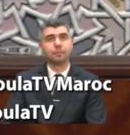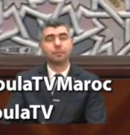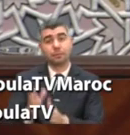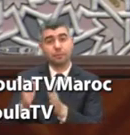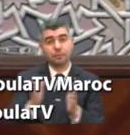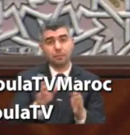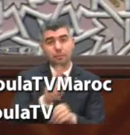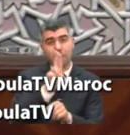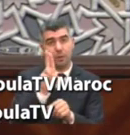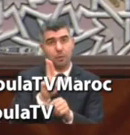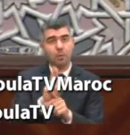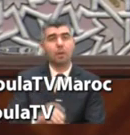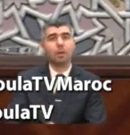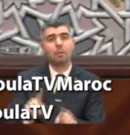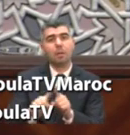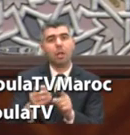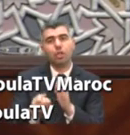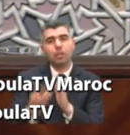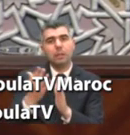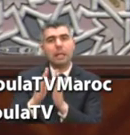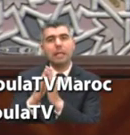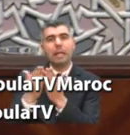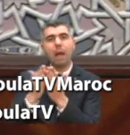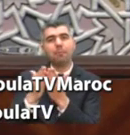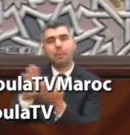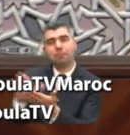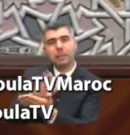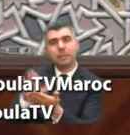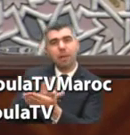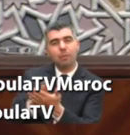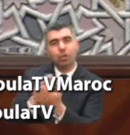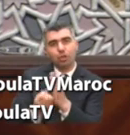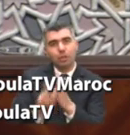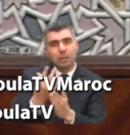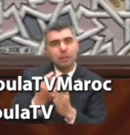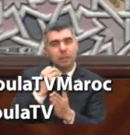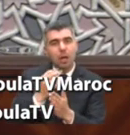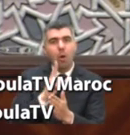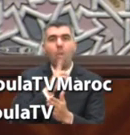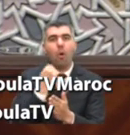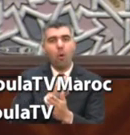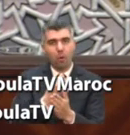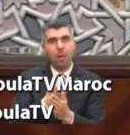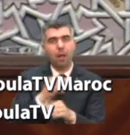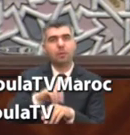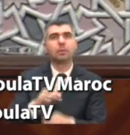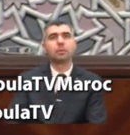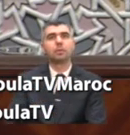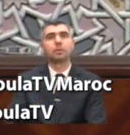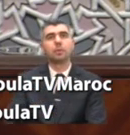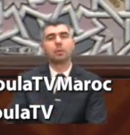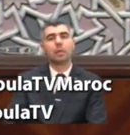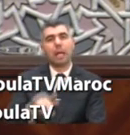للسؤال الموالي وهو حول تجديد المقررات والمناهج الدراسية بالتعليم العمومي للسيدات والسادة النواب المحترمين من